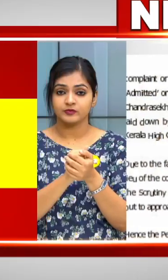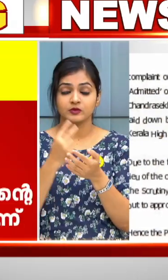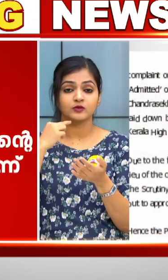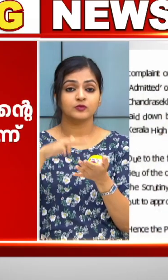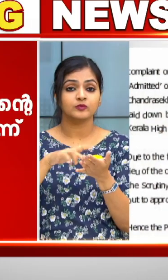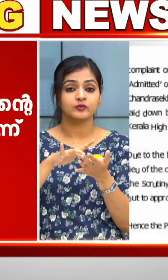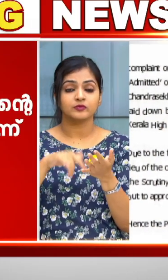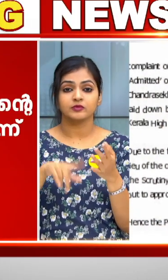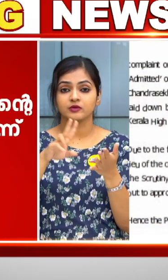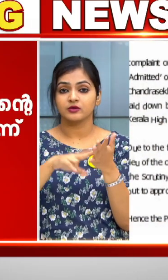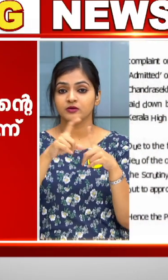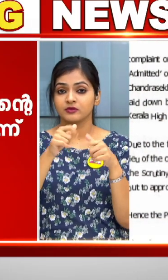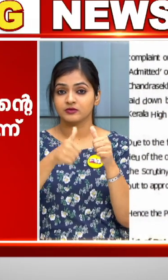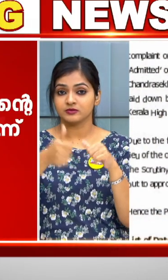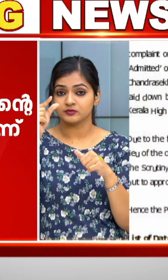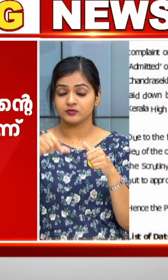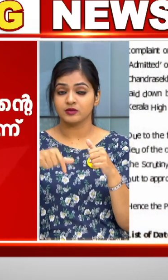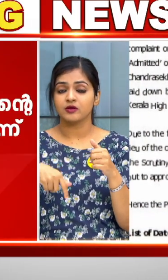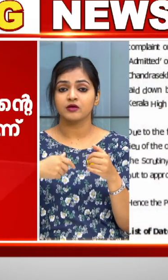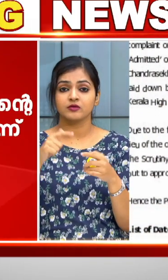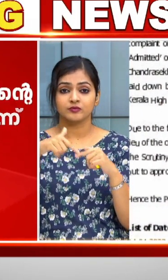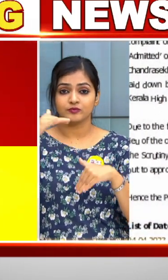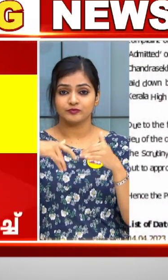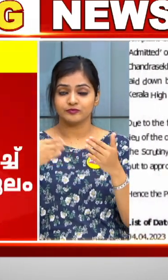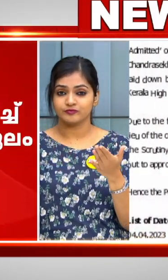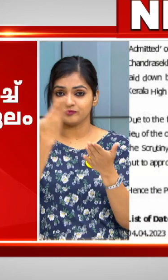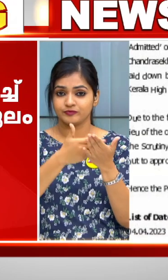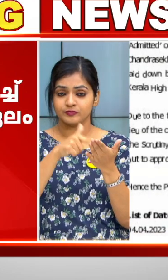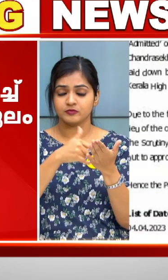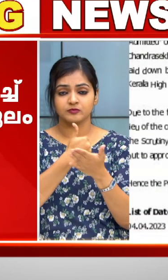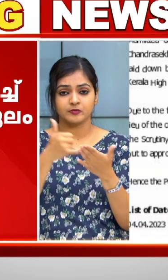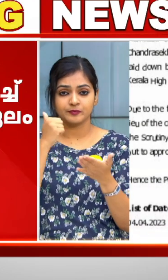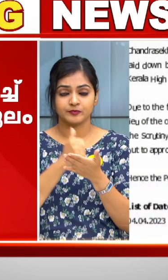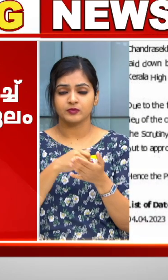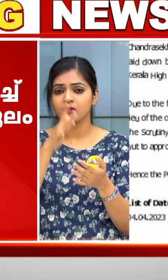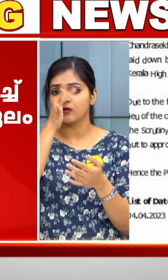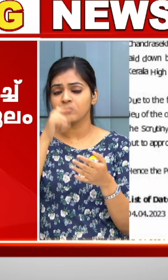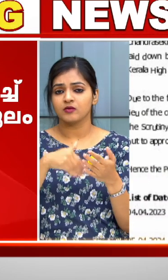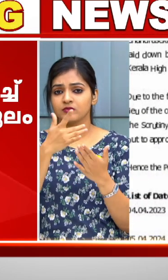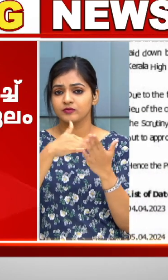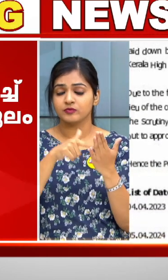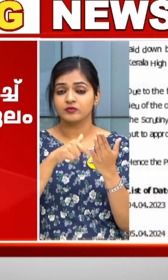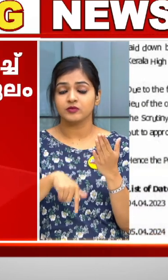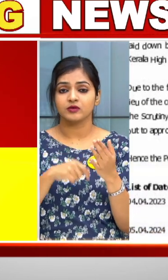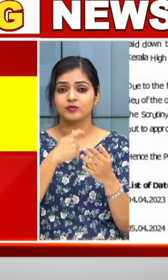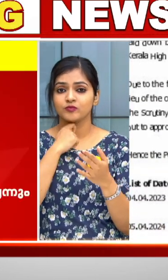രാജീവ് ചന്ദ്രശേഖറിന്റെ പത്രിക തള്ളണം എന്നുള്ളതാണ് ആവശ്യം. തെറ്റായ വിവരങ്ങൾ നൽകി രാജീവ് ചന്ദ്രശേഖർ